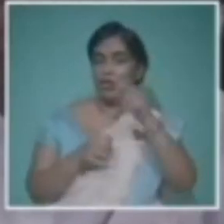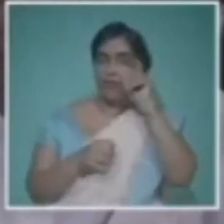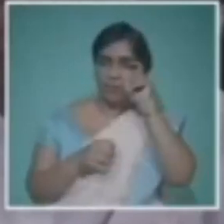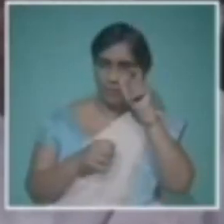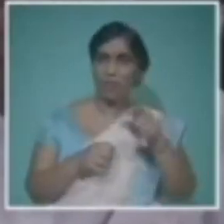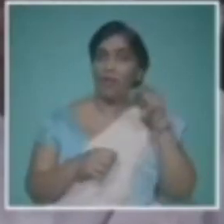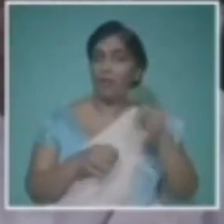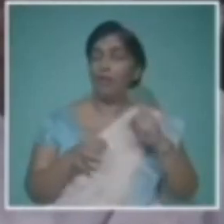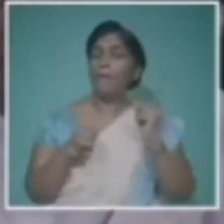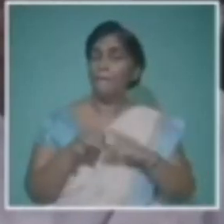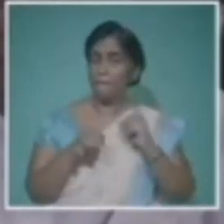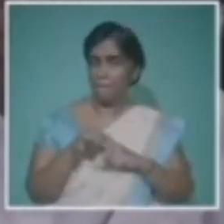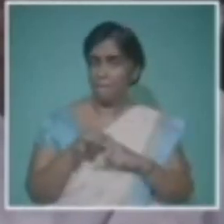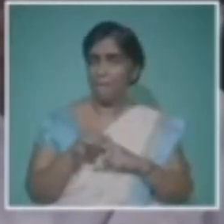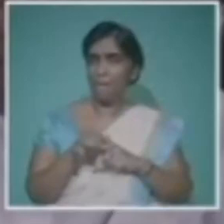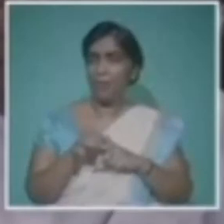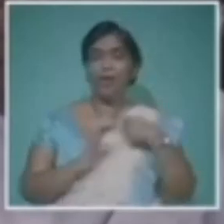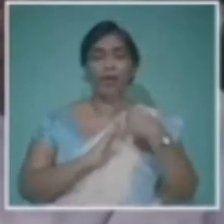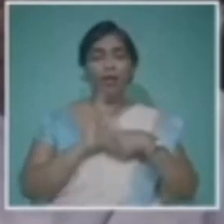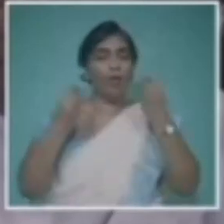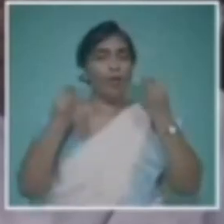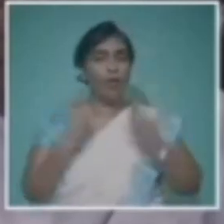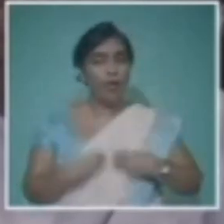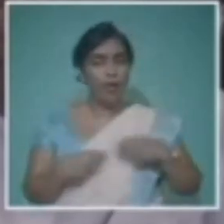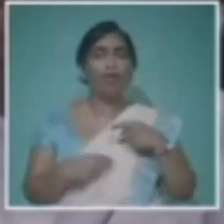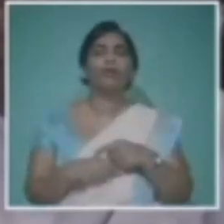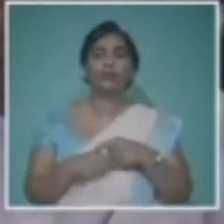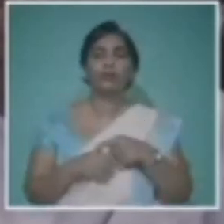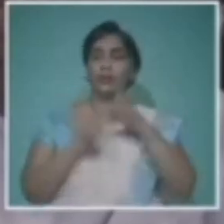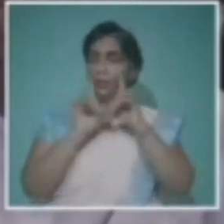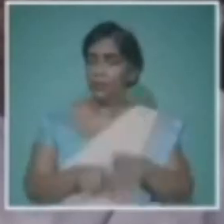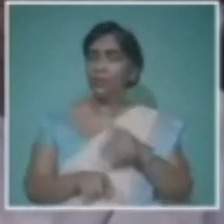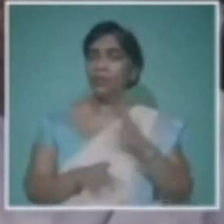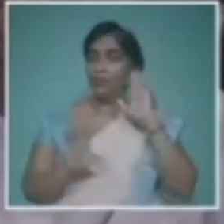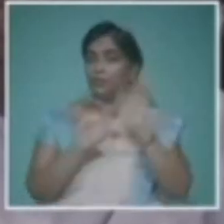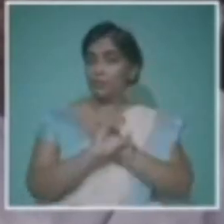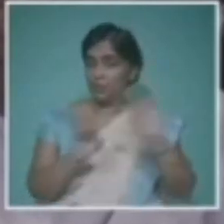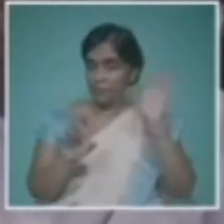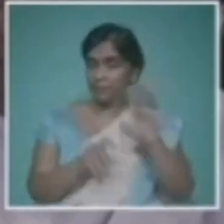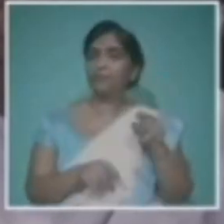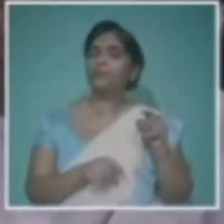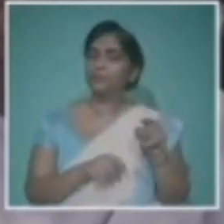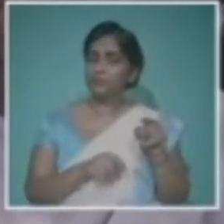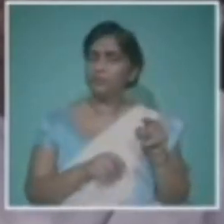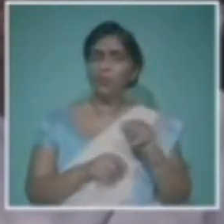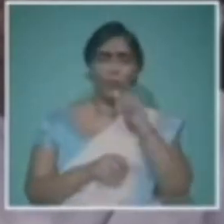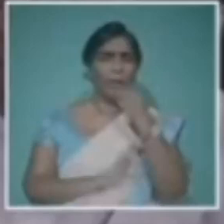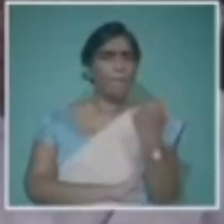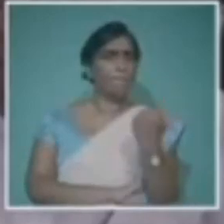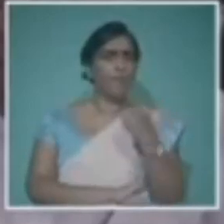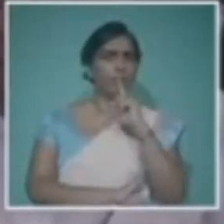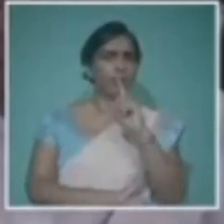තිබෙනවා. මේ ප්‍රශ්නය රට බංකොලොත් කියලා එවැනි පණිවිඩයක් දෙන්න පාඩද බලයක්